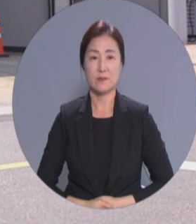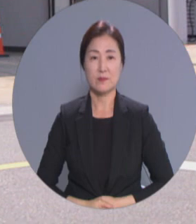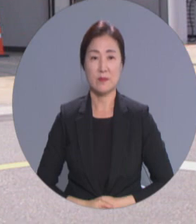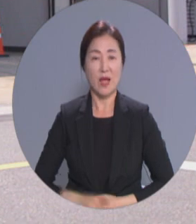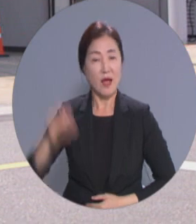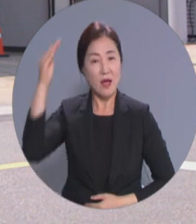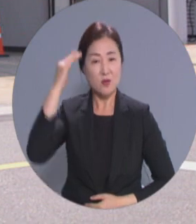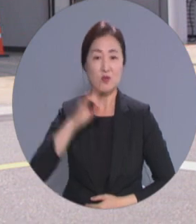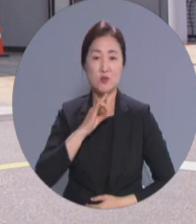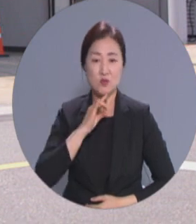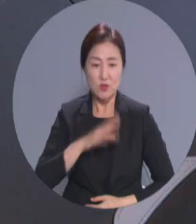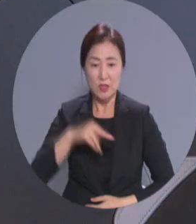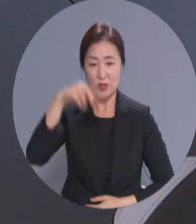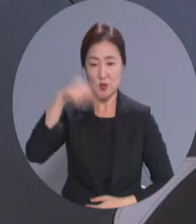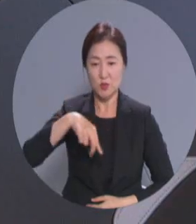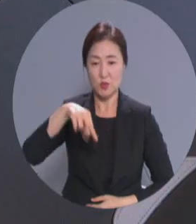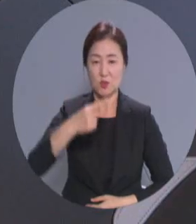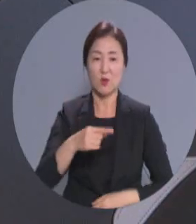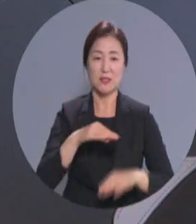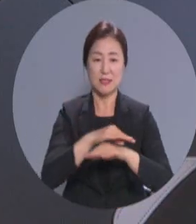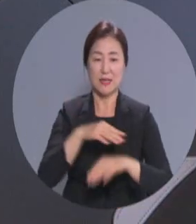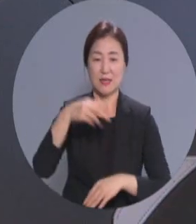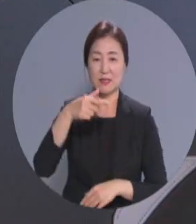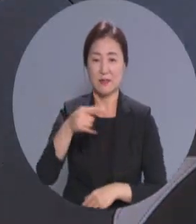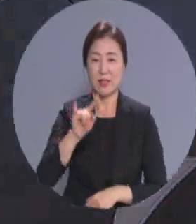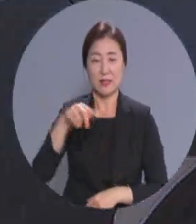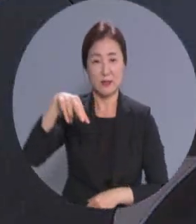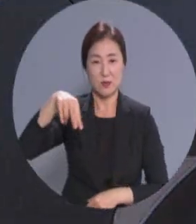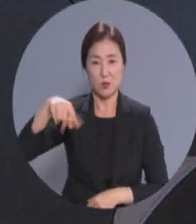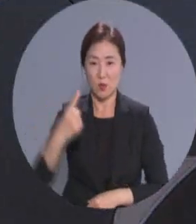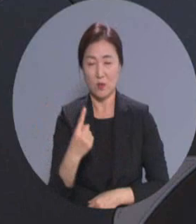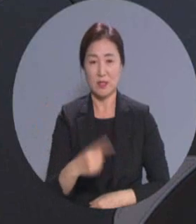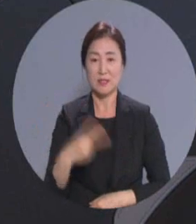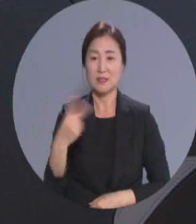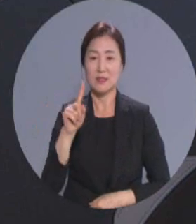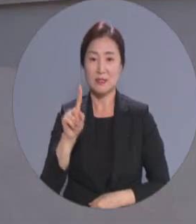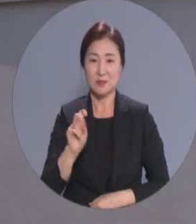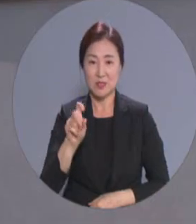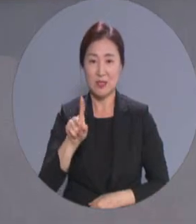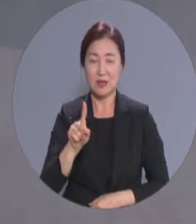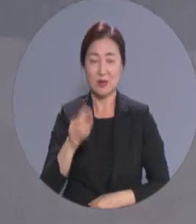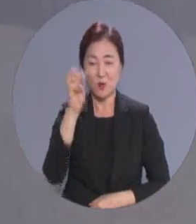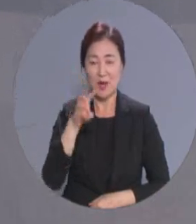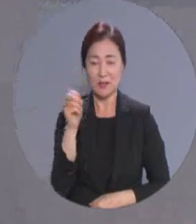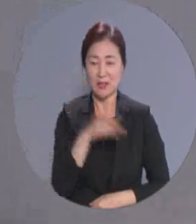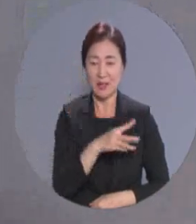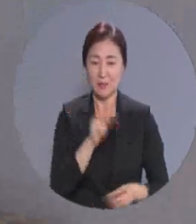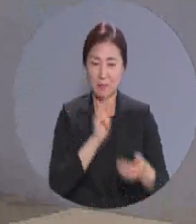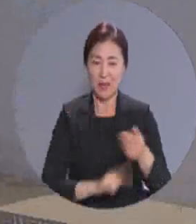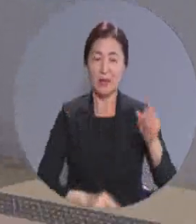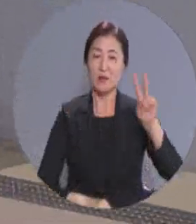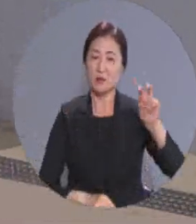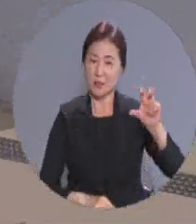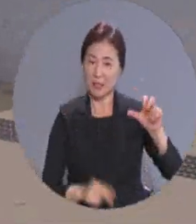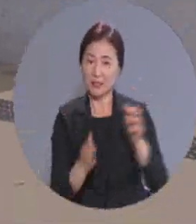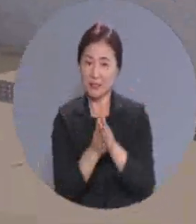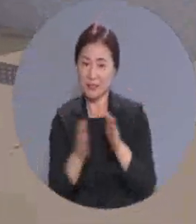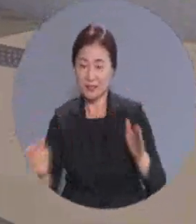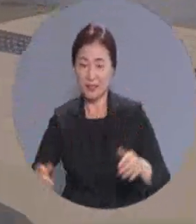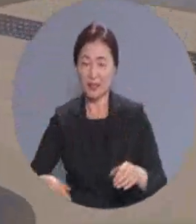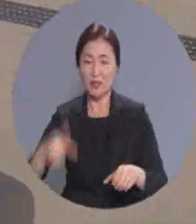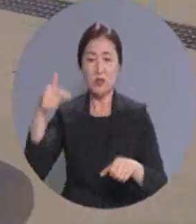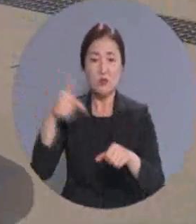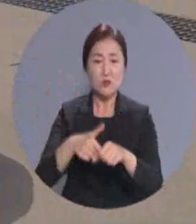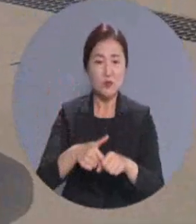국내 유일의 수소 승용차 넥소입니다. 지난 2021년 광양 지역에 25대가 보급됐는데 수소